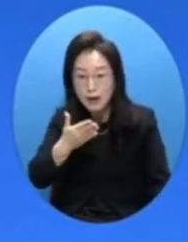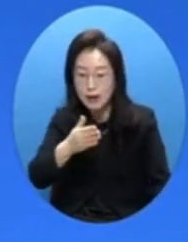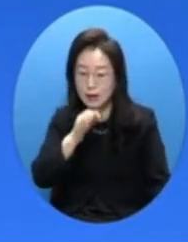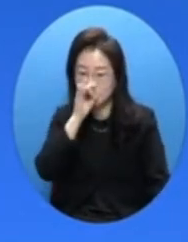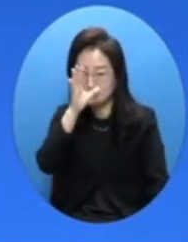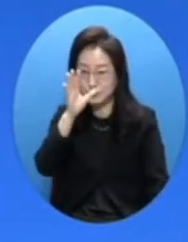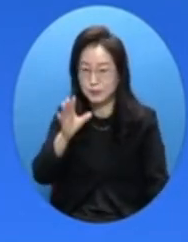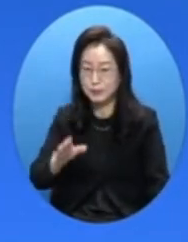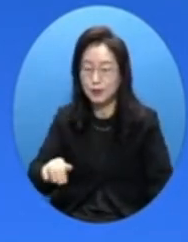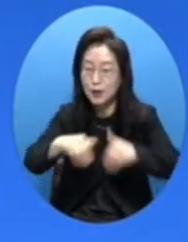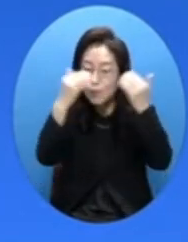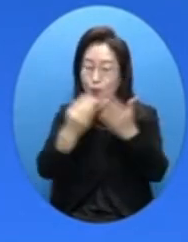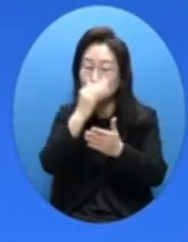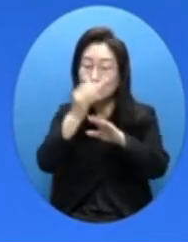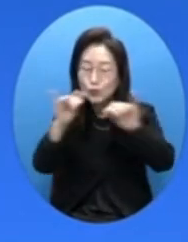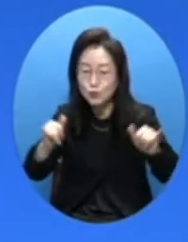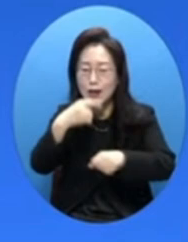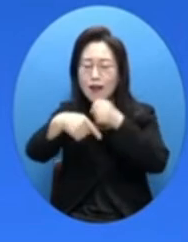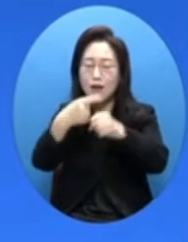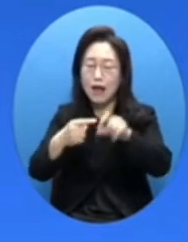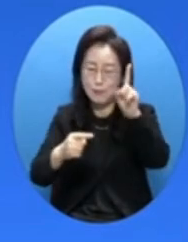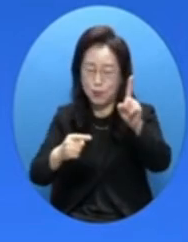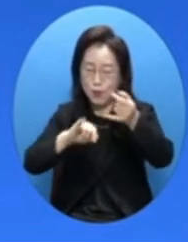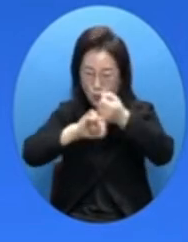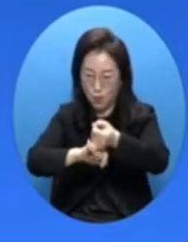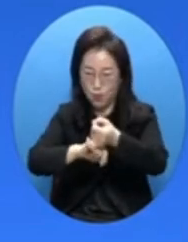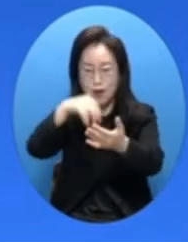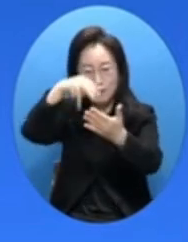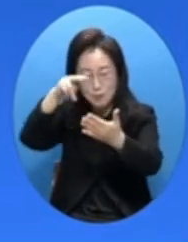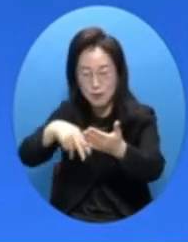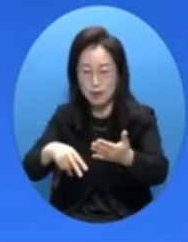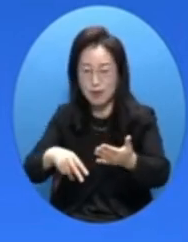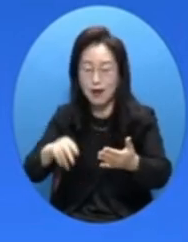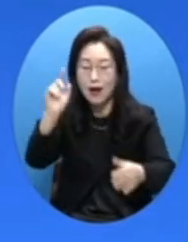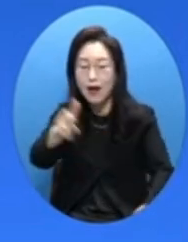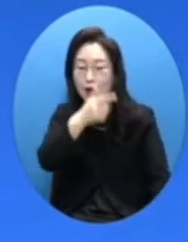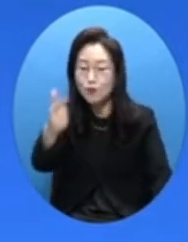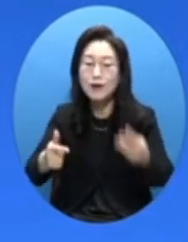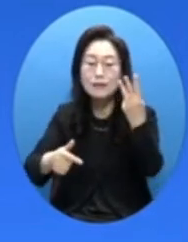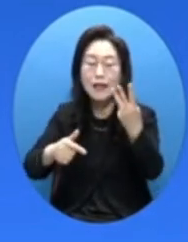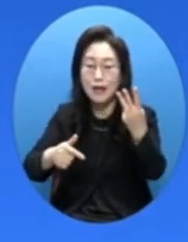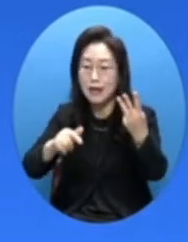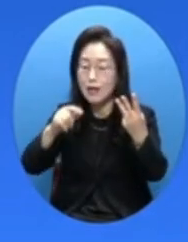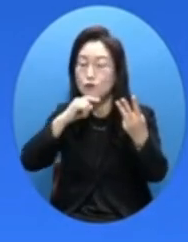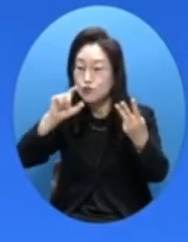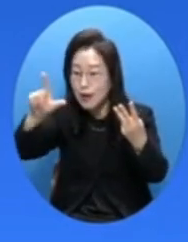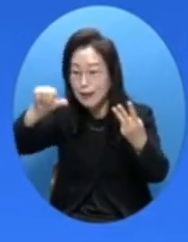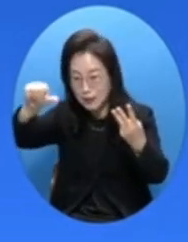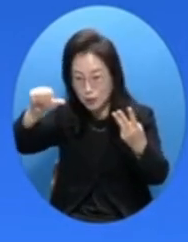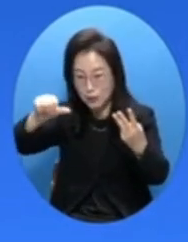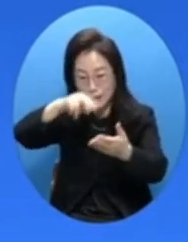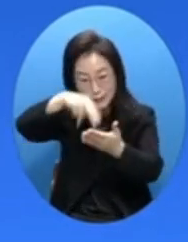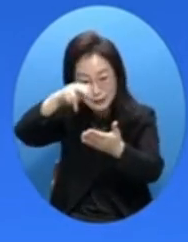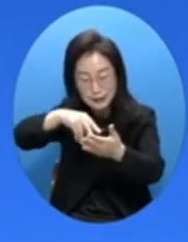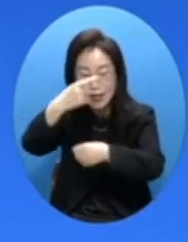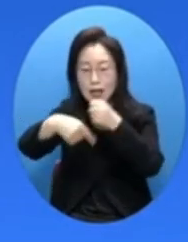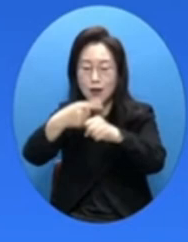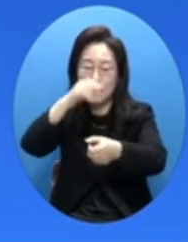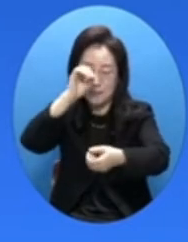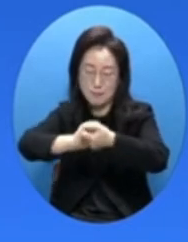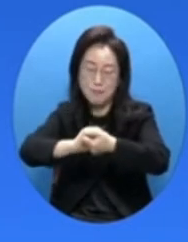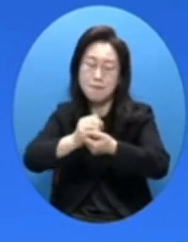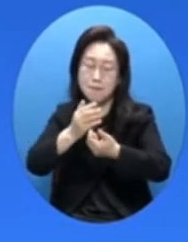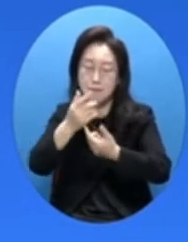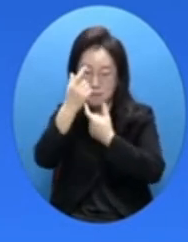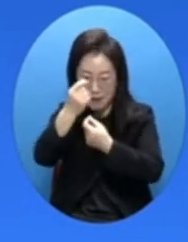모든 성도가 1년에 1독은 기본입니다. 매삼주호운동 하루에 세 장, 주일날 다섯 장을 읽으면 1년에 성경을 한 번 읽게 되는